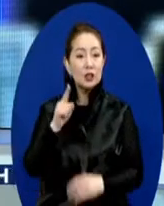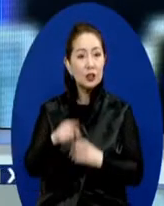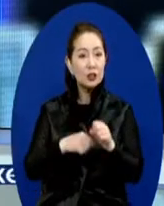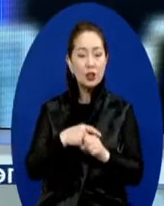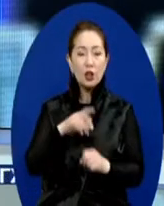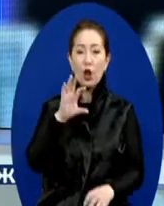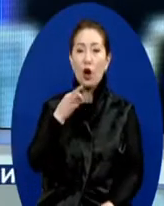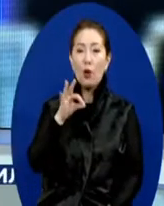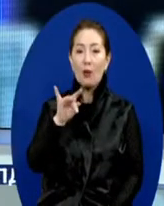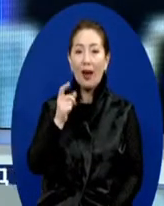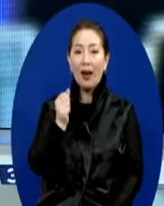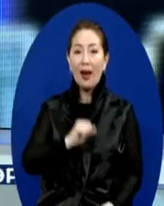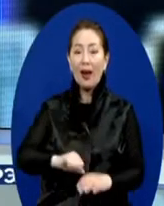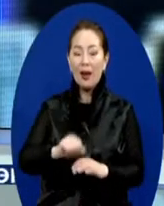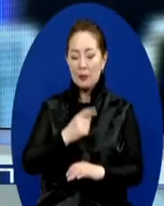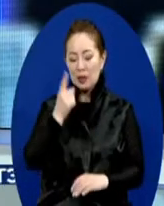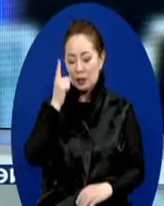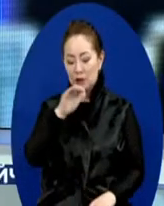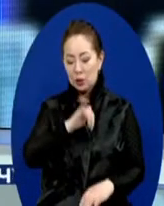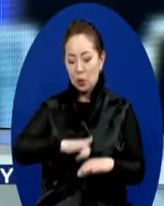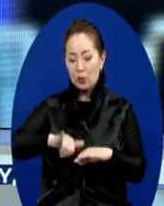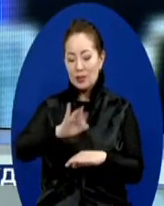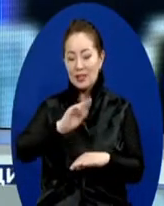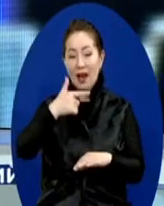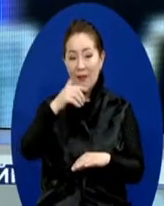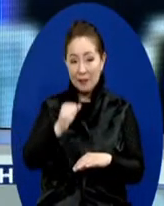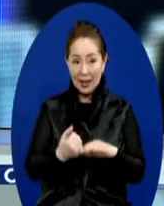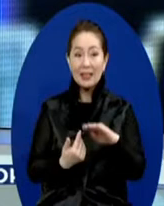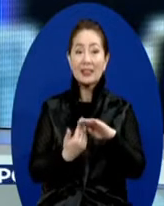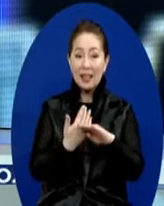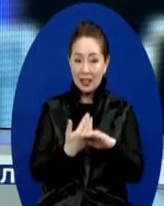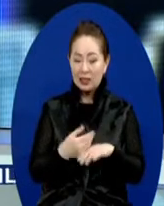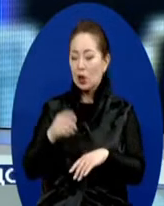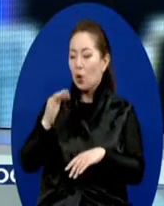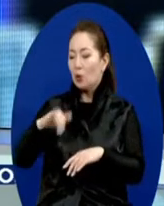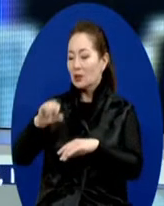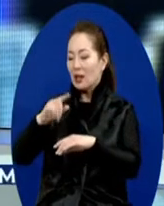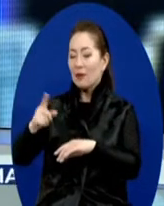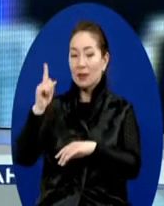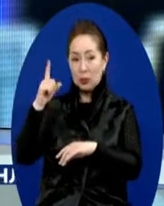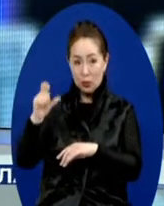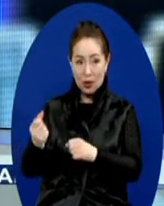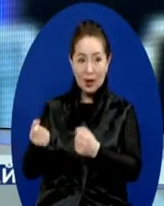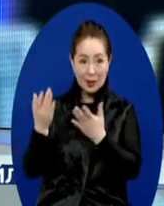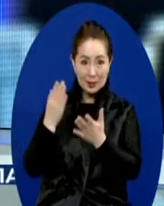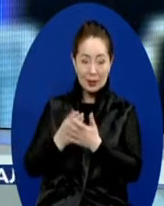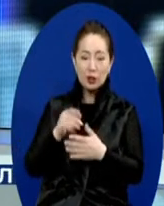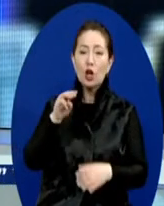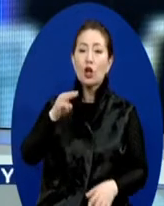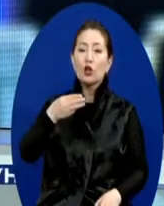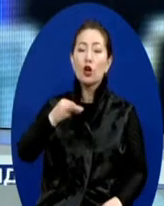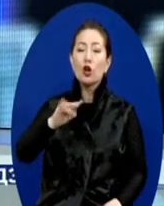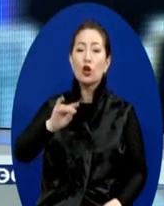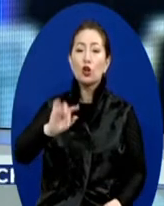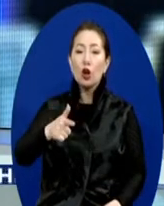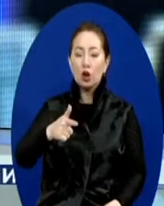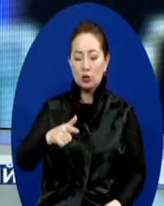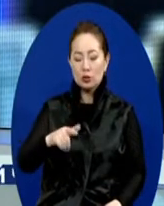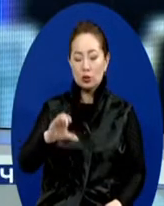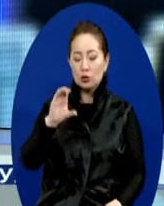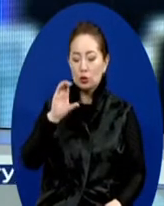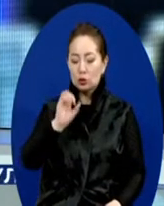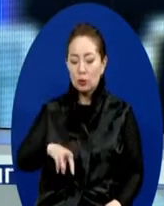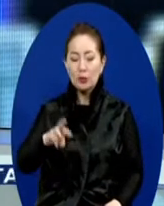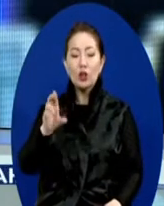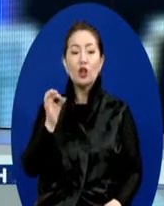Энэ жил өвөр хаанга аймгаас нэг улсын аварга тариалан чамд толон улсын аварга тариалан ч нэг шалгарсан байна. Түүний нэг нь Төгөрөг сумын Мазар багийн